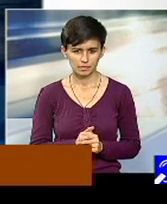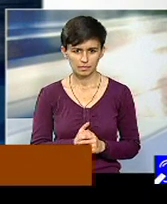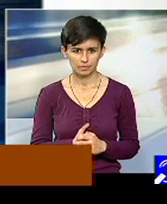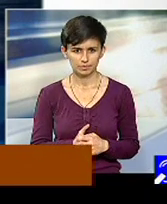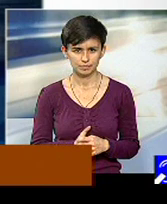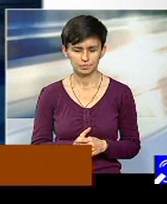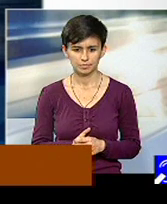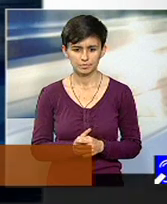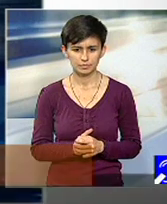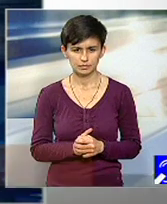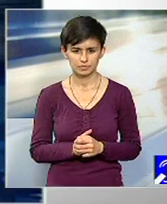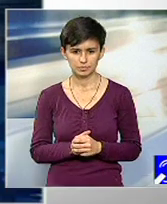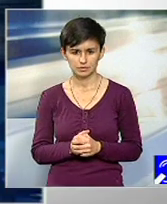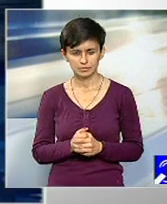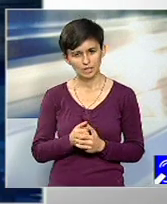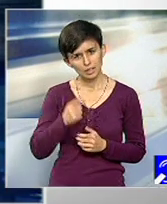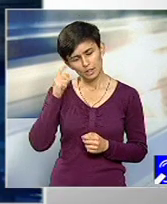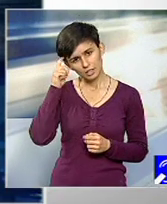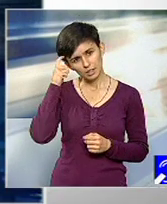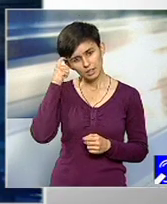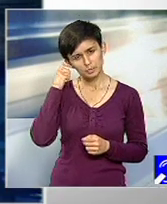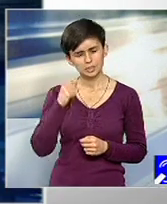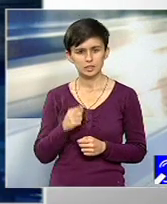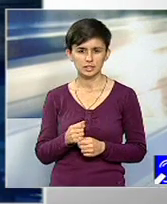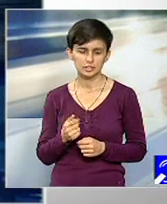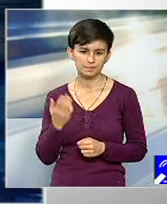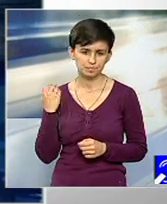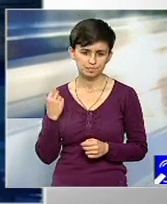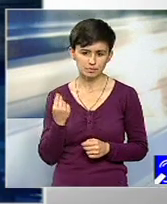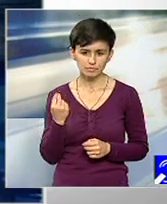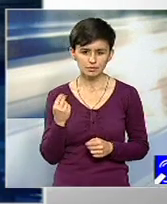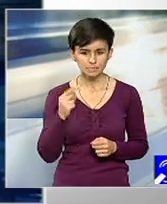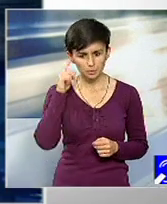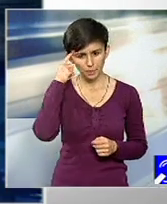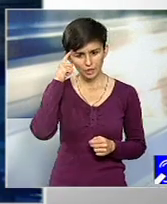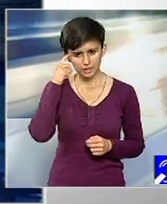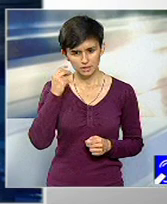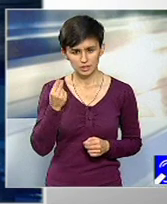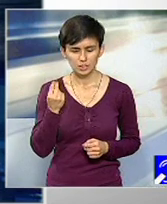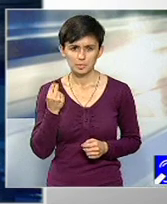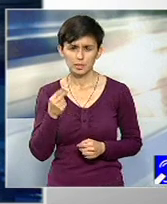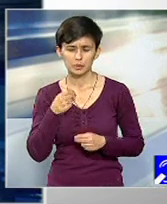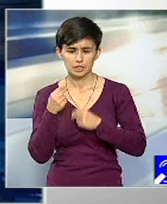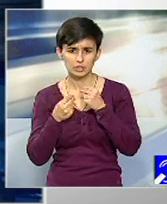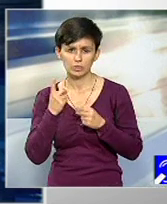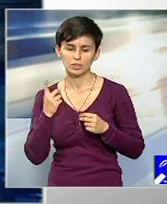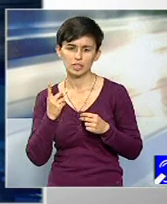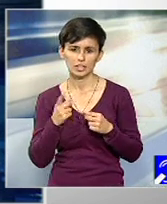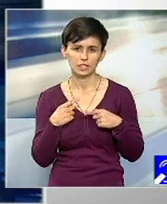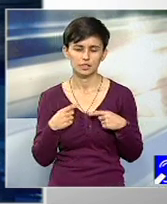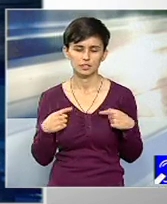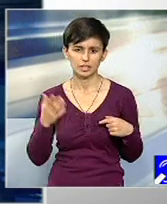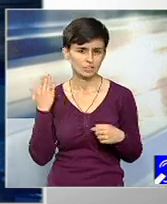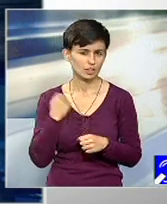Și psihic, cred că am stat mai bine, am gândit mai bine puțin jocul. Dar diferențele au fost foarte